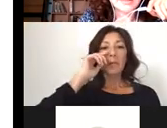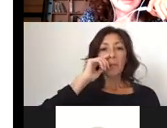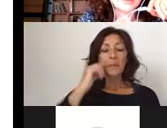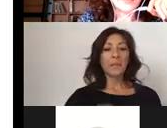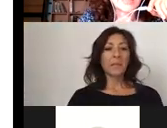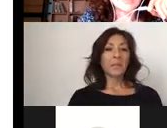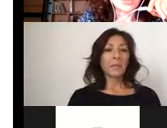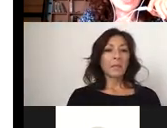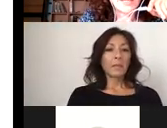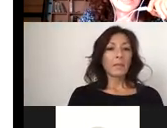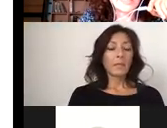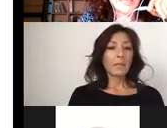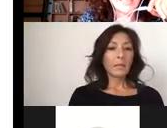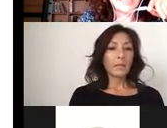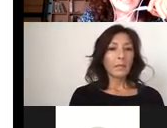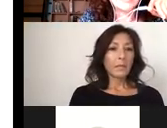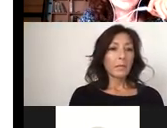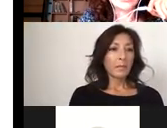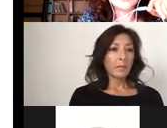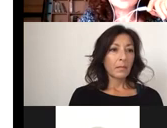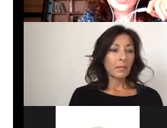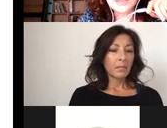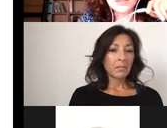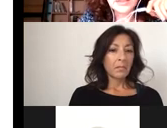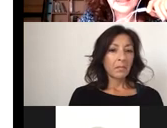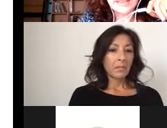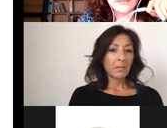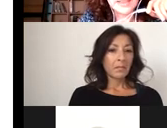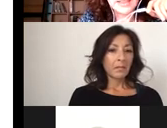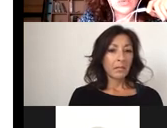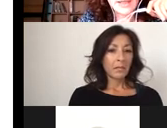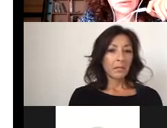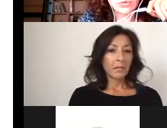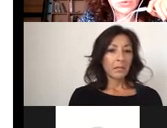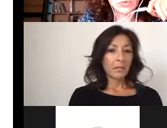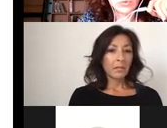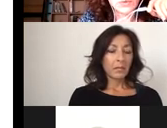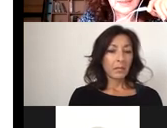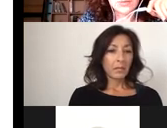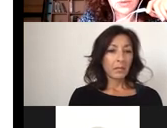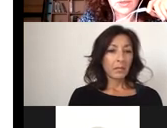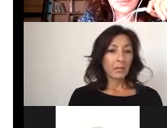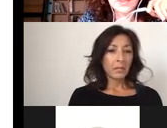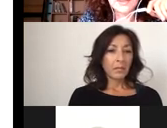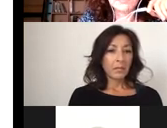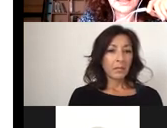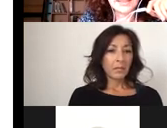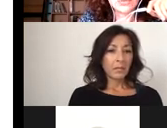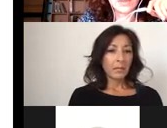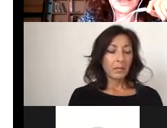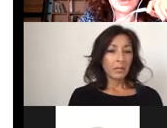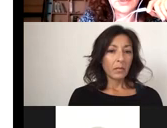ricerca ehm ha risposto anche alla nostra preoccupazione di andare a vedere quanto eh questa situazione possa